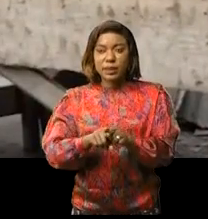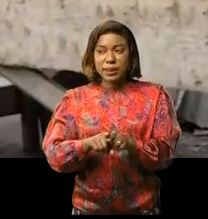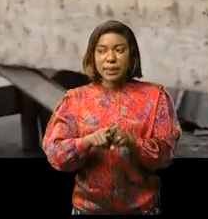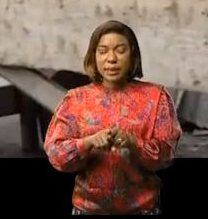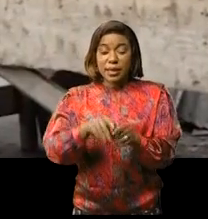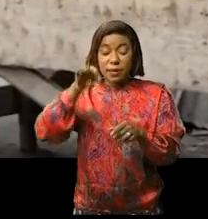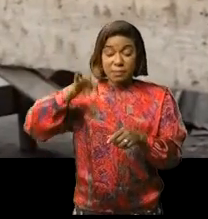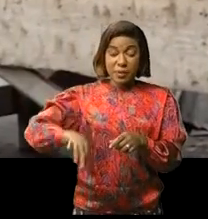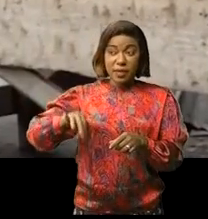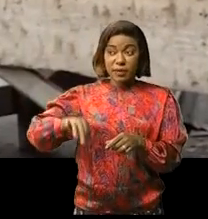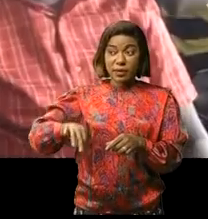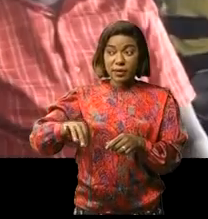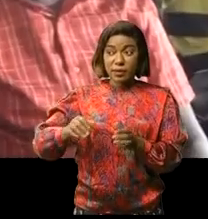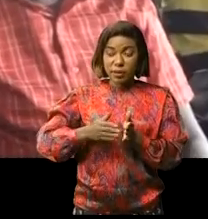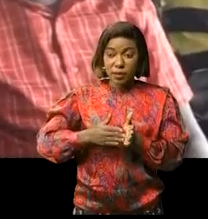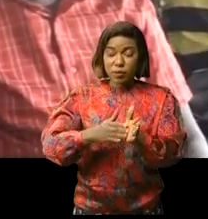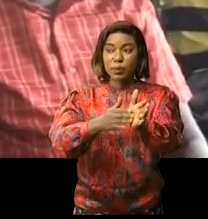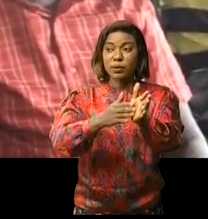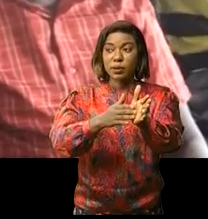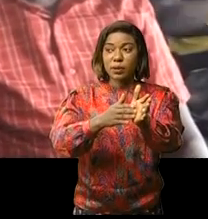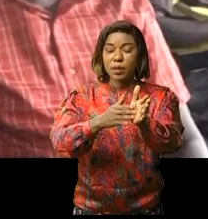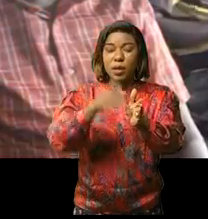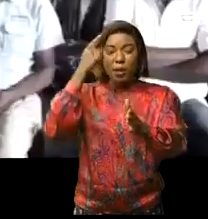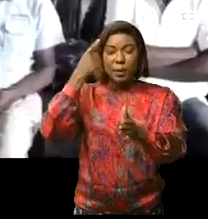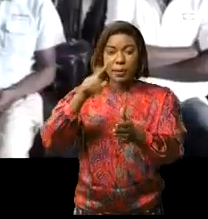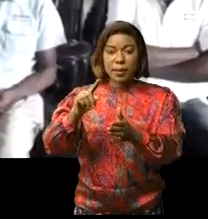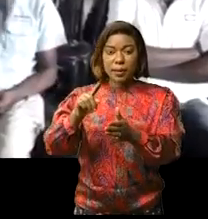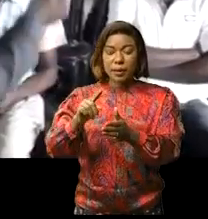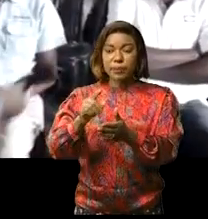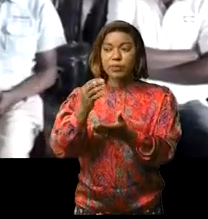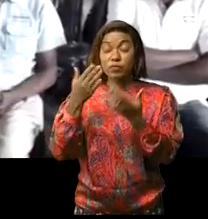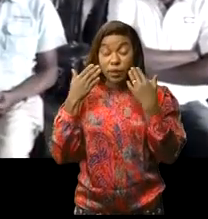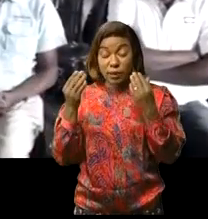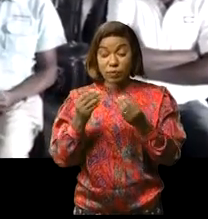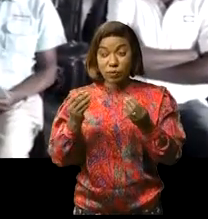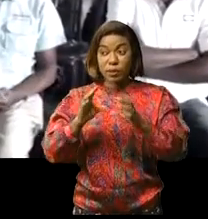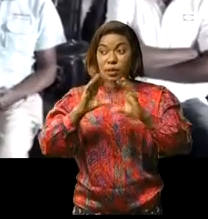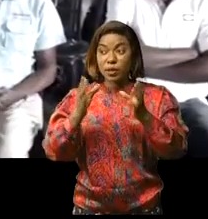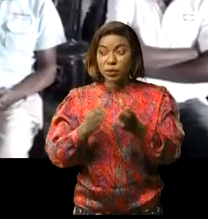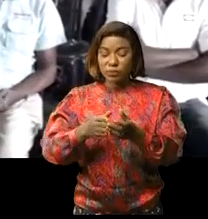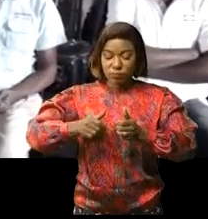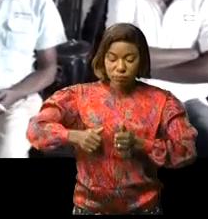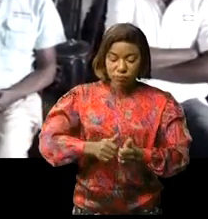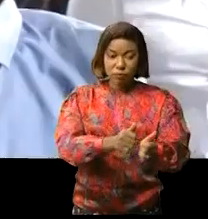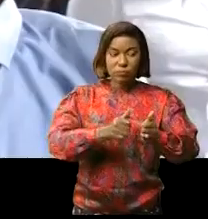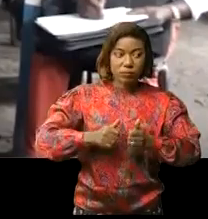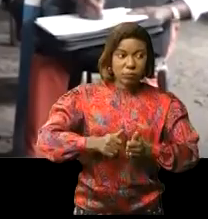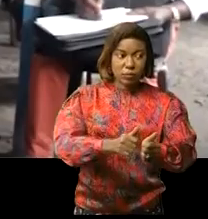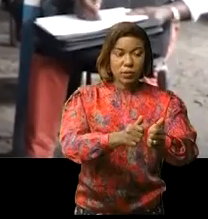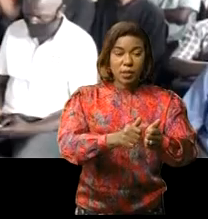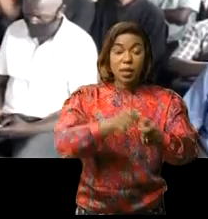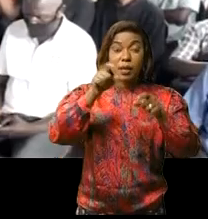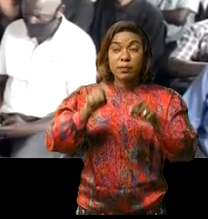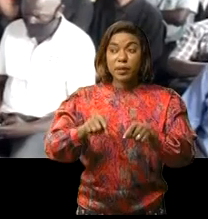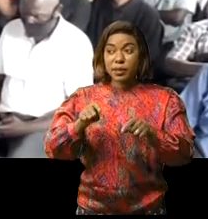aussi bénéficier de l'accompagnement du gouvernement par le biais du Pronadec. Les comités des menuisiers du marché Simba Zikida,